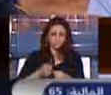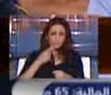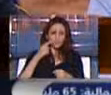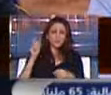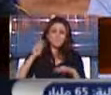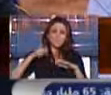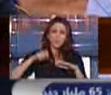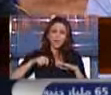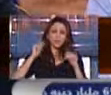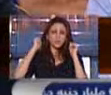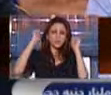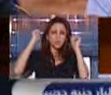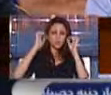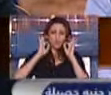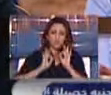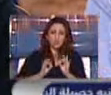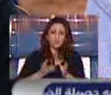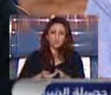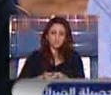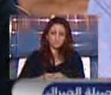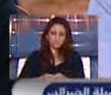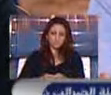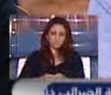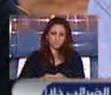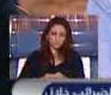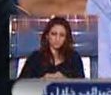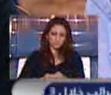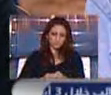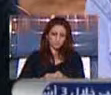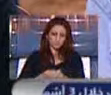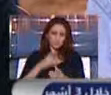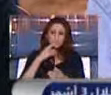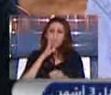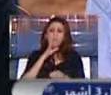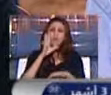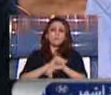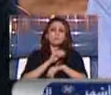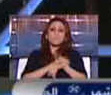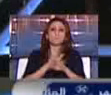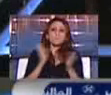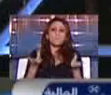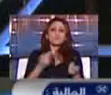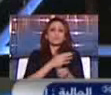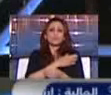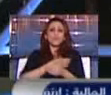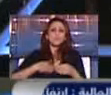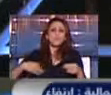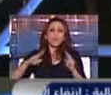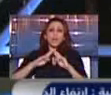ثوريه، اعاده تحقيق في حاجات اصلا ما فيش ليها ادله، والنائب العام اعترف النهارده ان ما